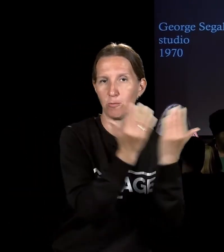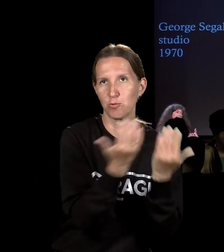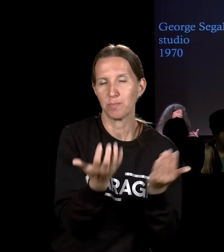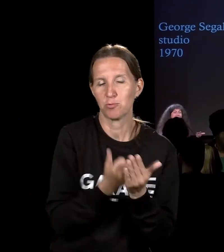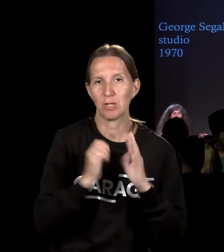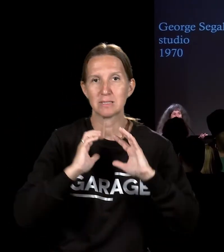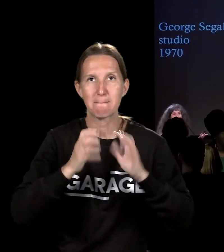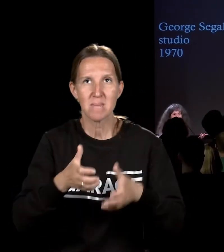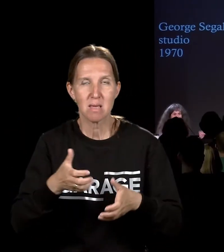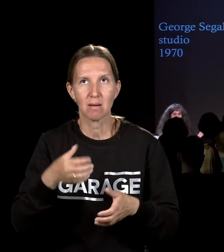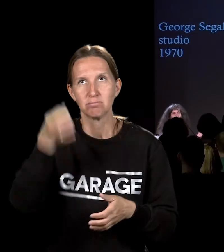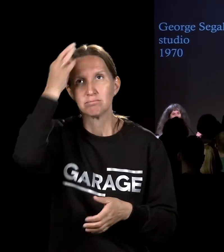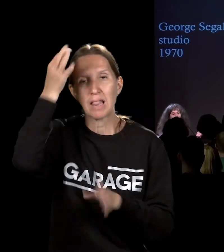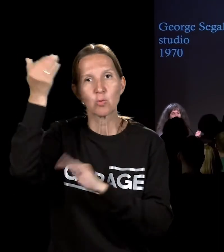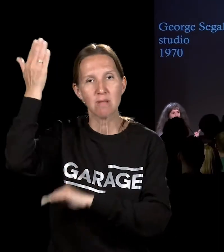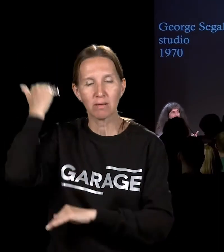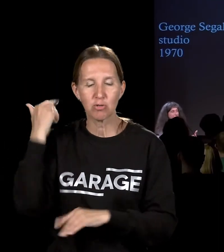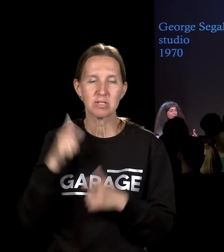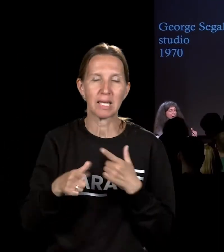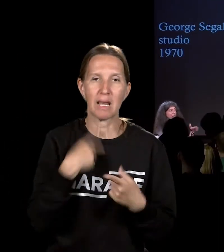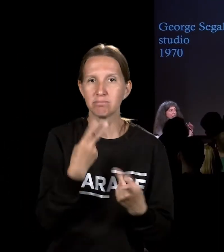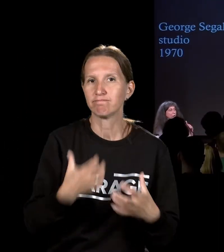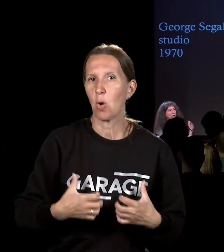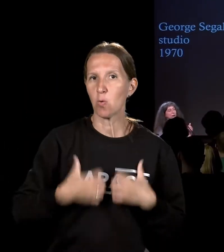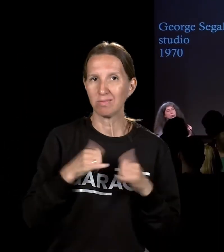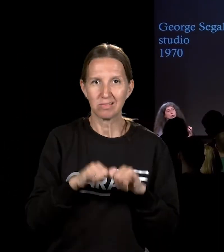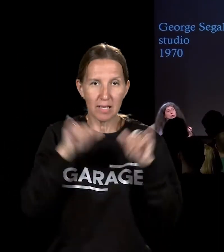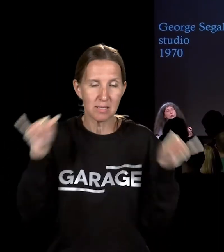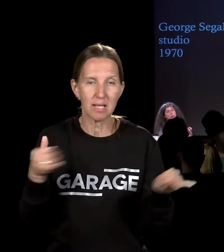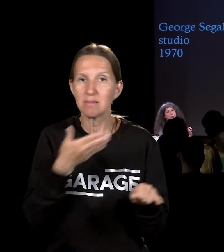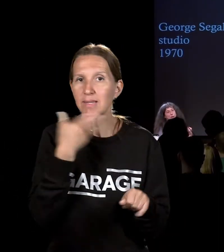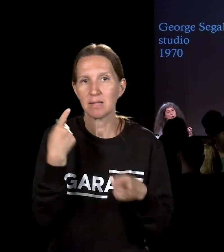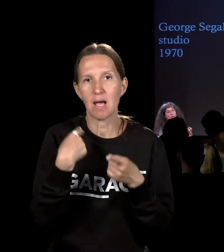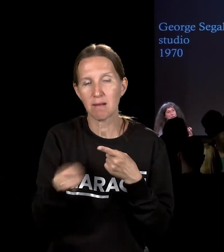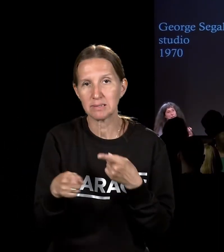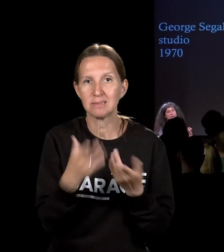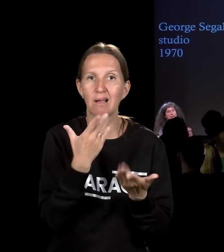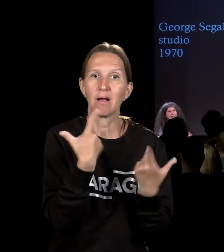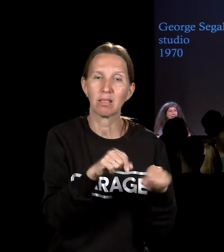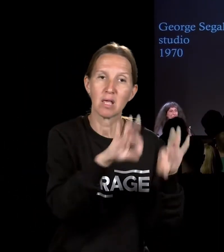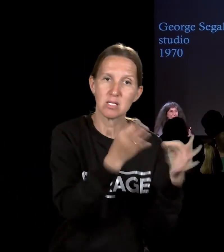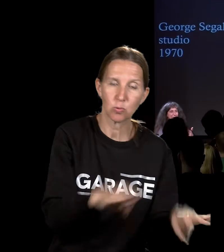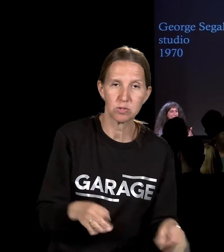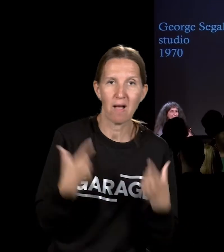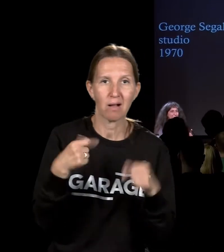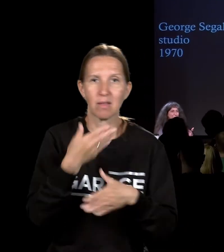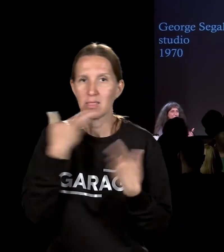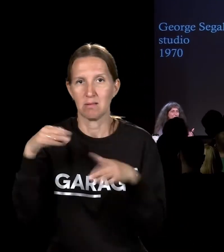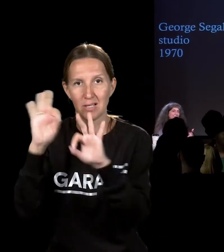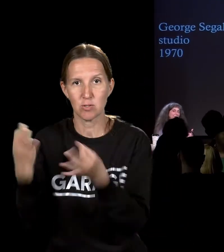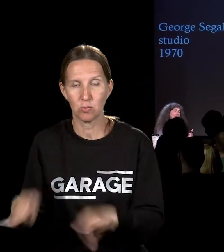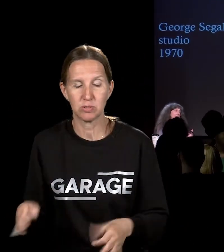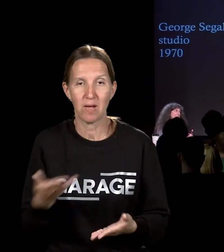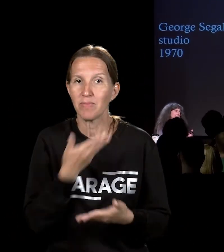гротескном, и довольно жутковатом. Нету разницы между искусством и неискусством. И нету разницы между